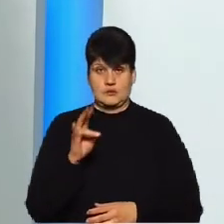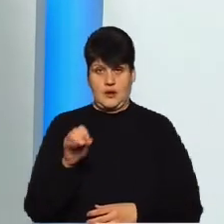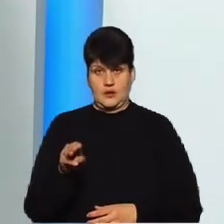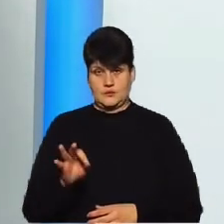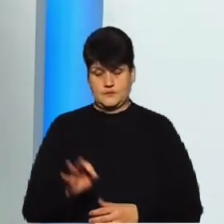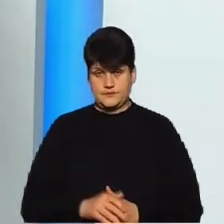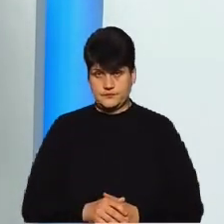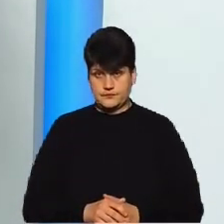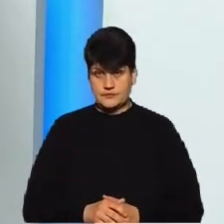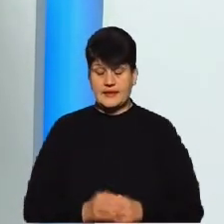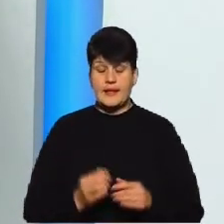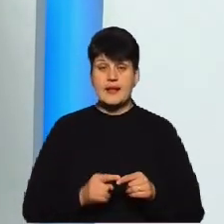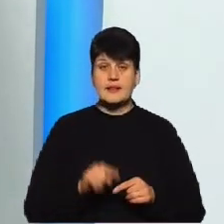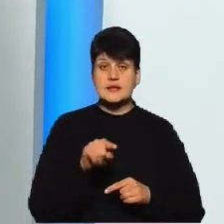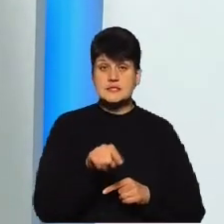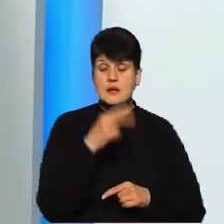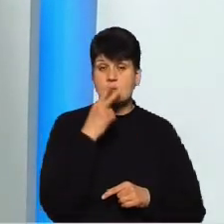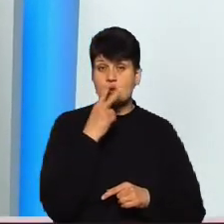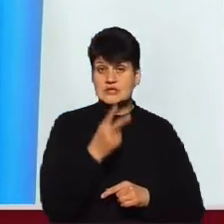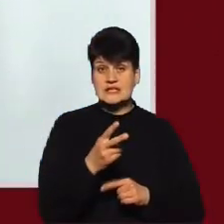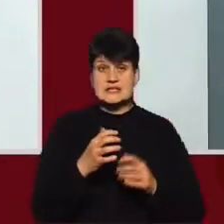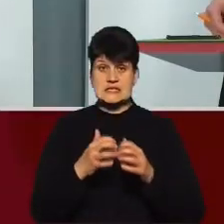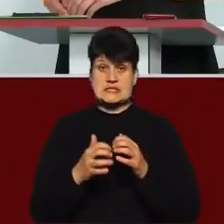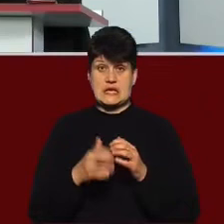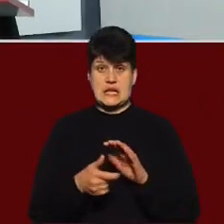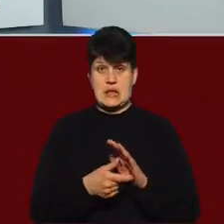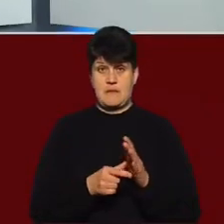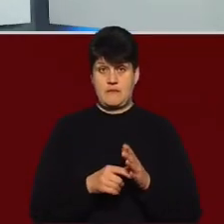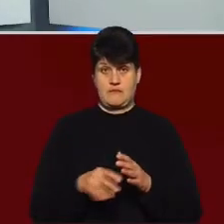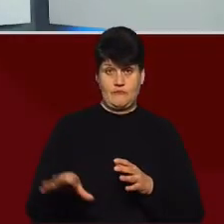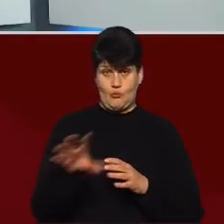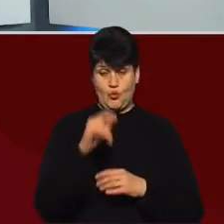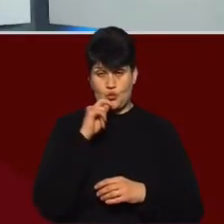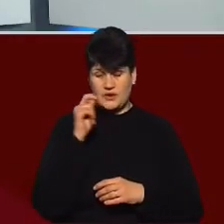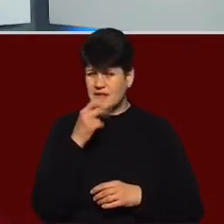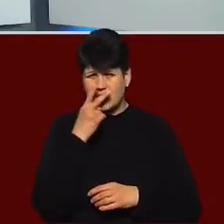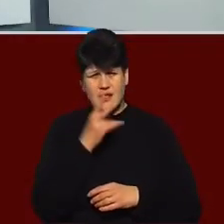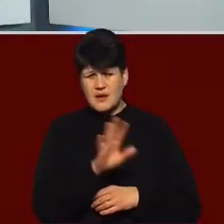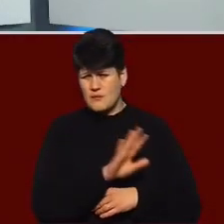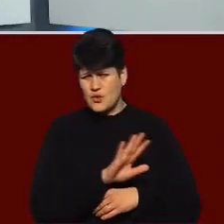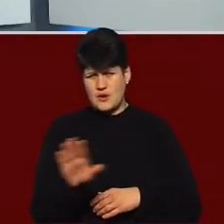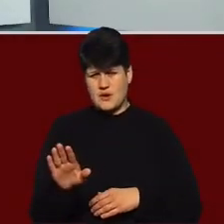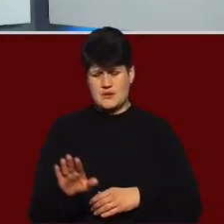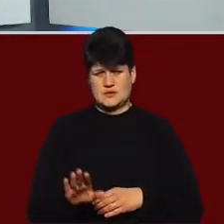цей показник, знову ж таки, середній по палаті, по Україні, він не показовий абсолютно.